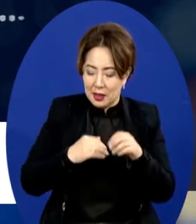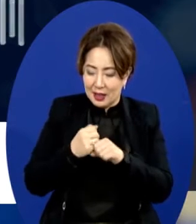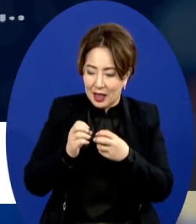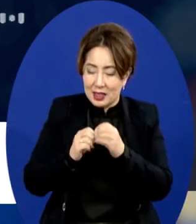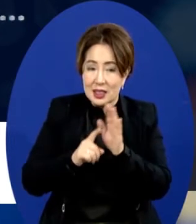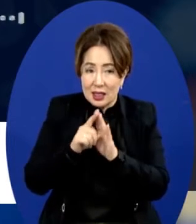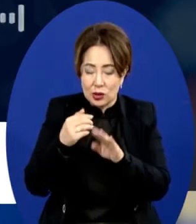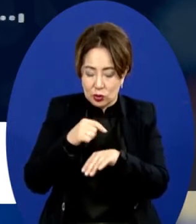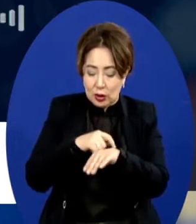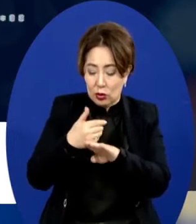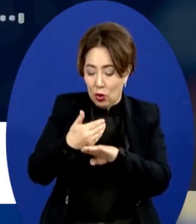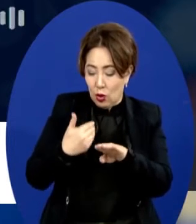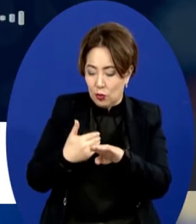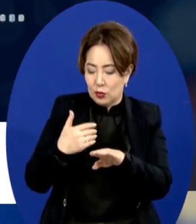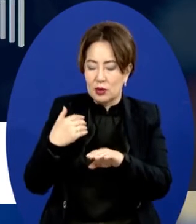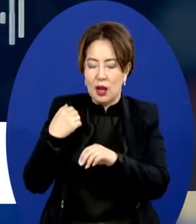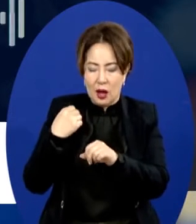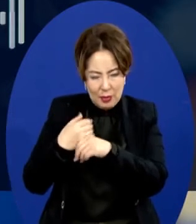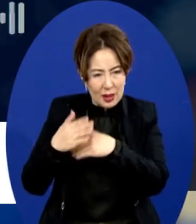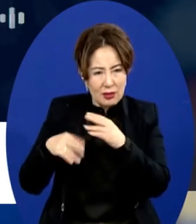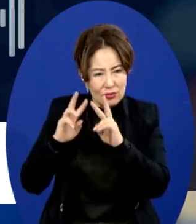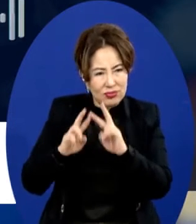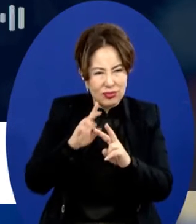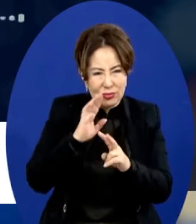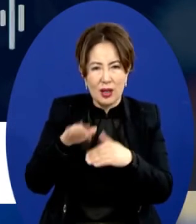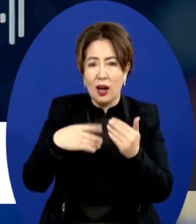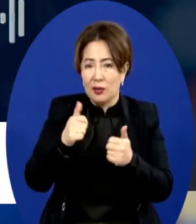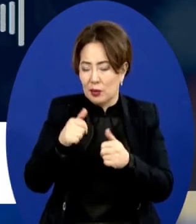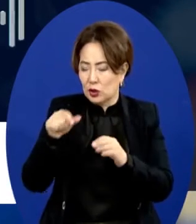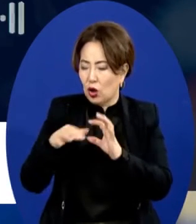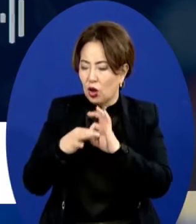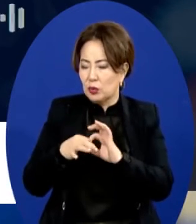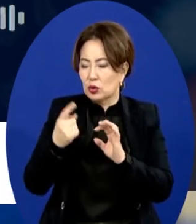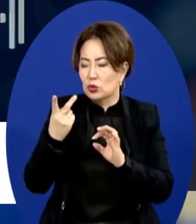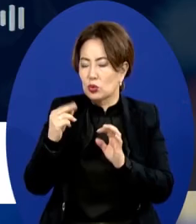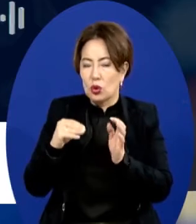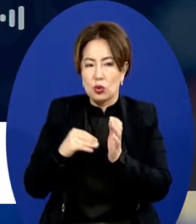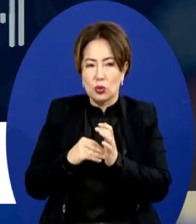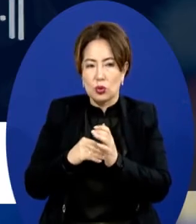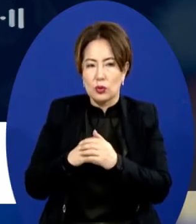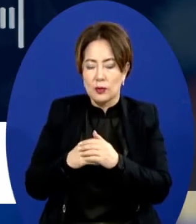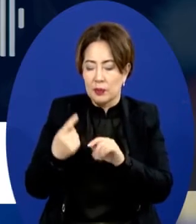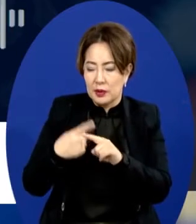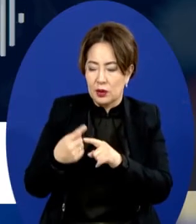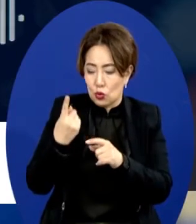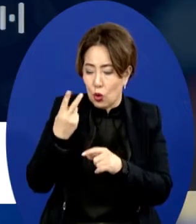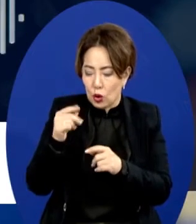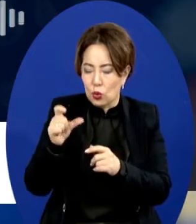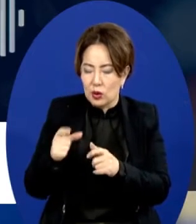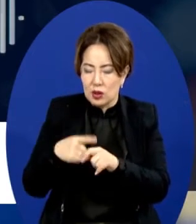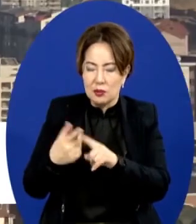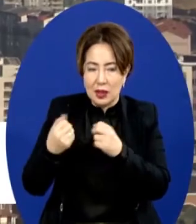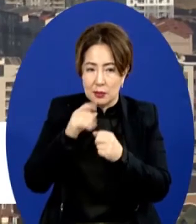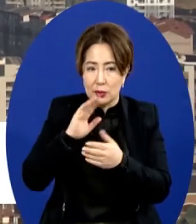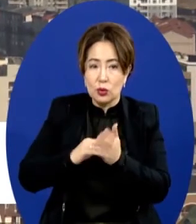эхэлж барилгын ажил бол хэвээ явагдана. Тэн тогтмол шийдвэрийн үрээнд 120 бас инженер техникийн ажилчид нэмж орж ирэхээр төлөвлөлтөнд ажиллаж